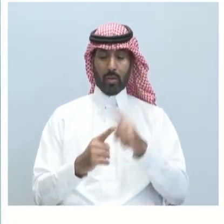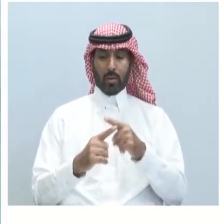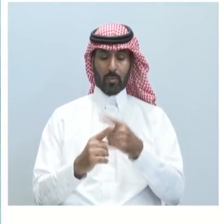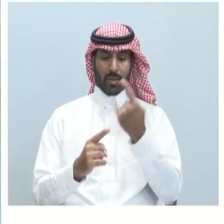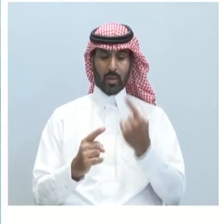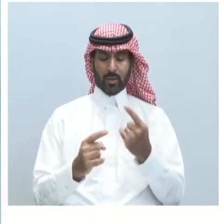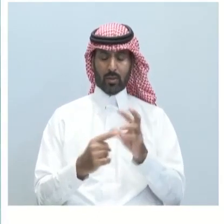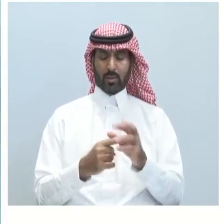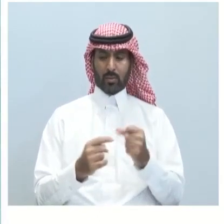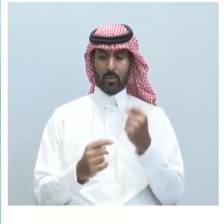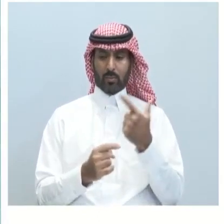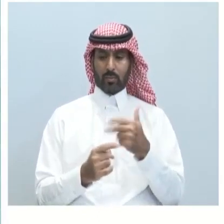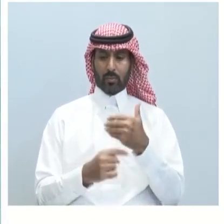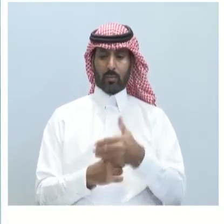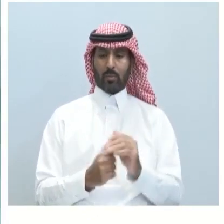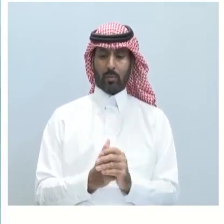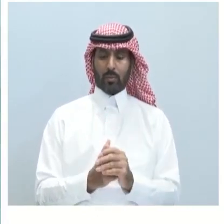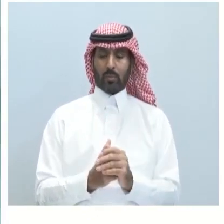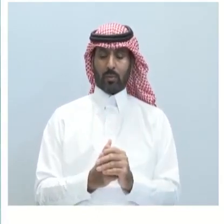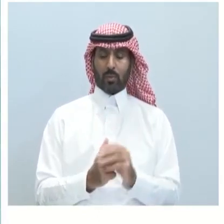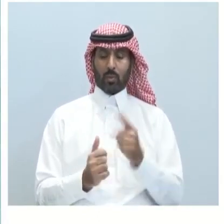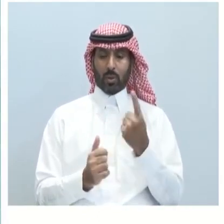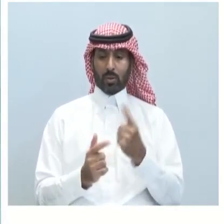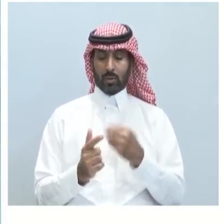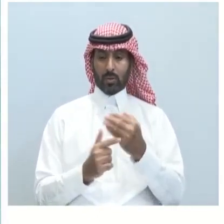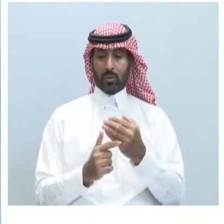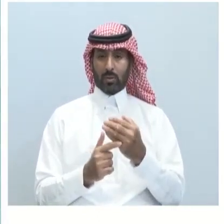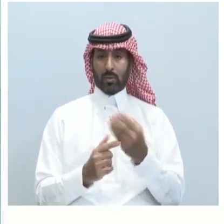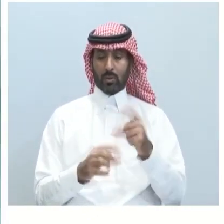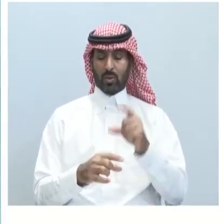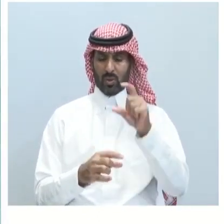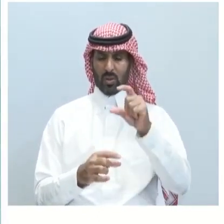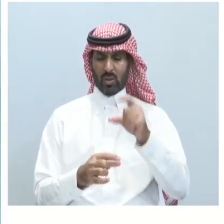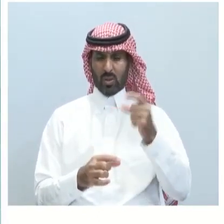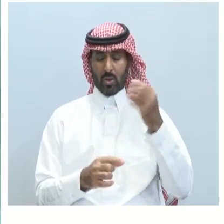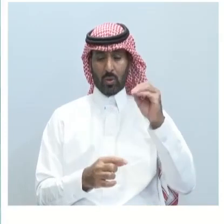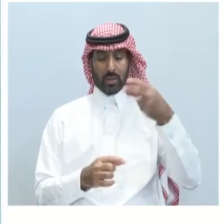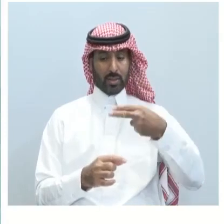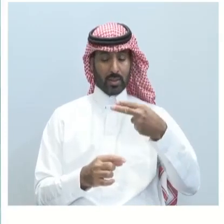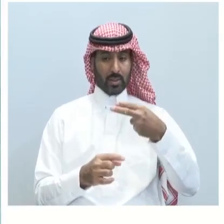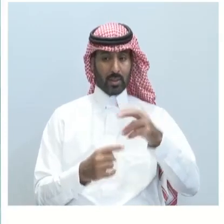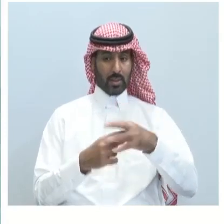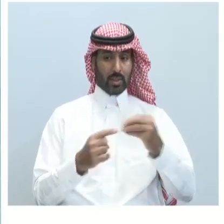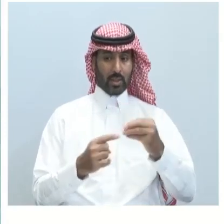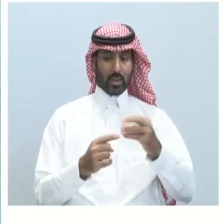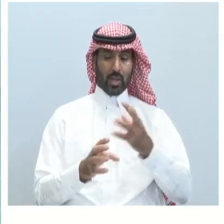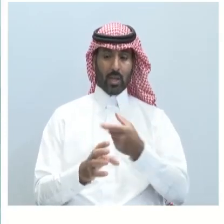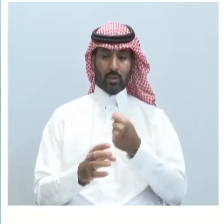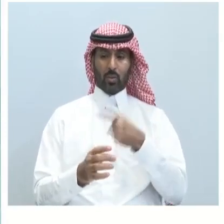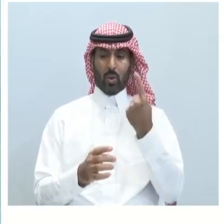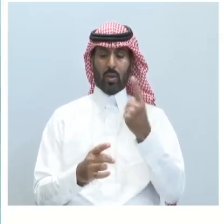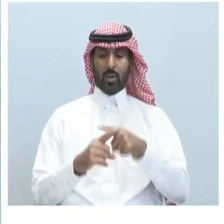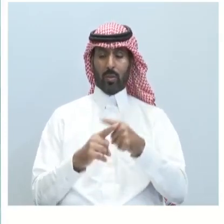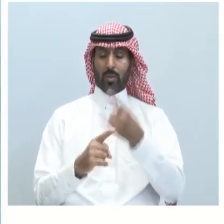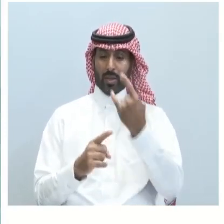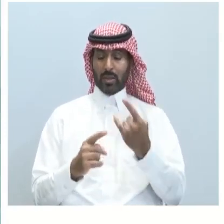اللي هو على واحد ضرب عشره اس سالب سبعه اللي هو تركيز الهيدروكسيد في هذه المساله بيكون الناتج كم واحد ضرب عشره اس